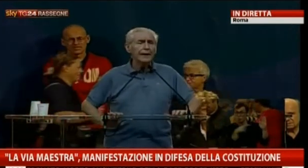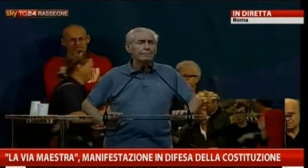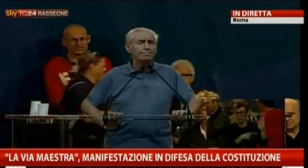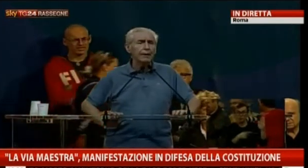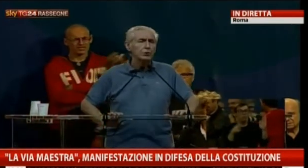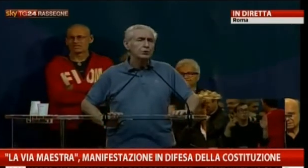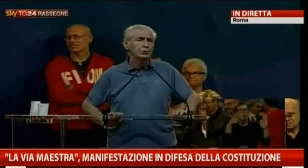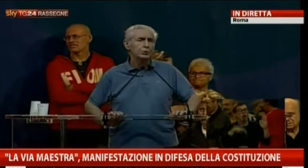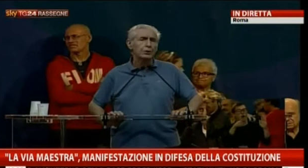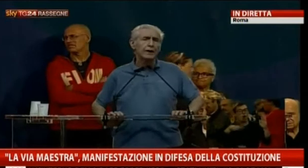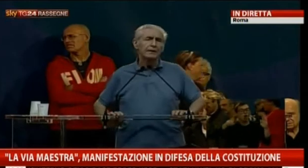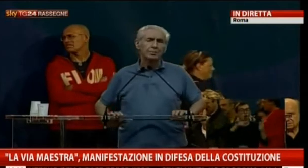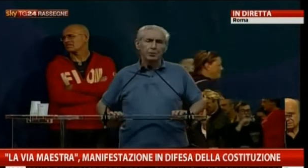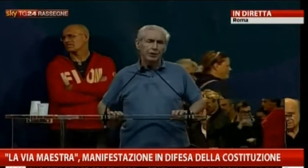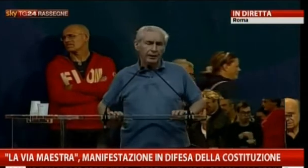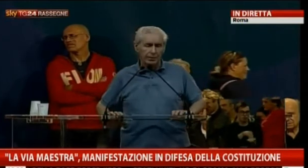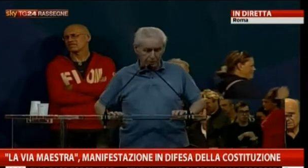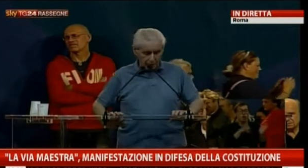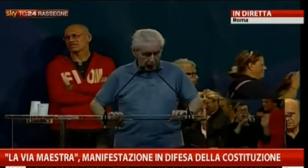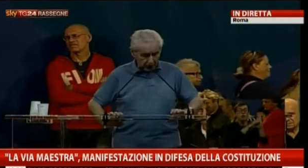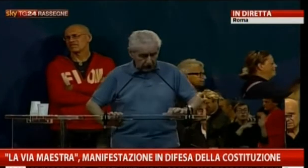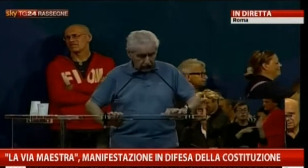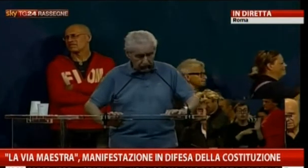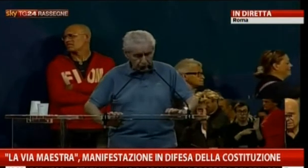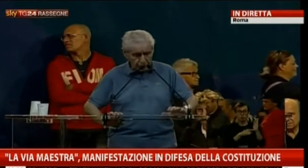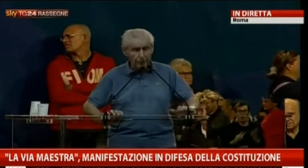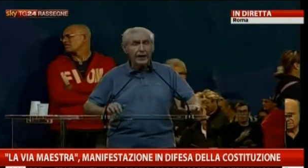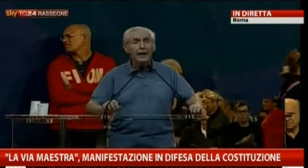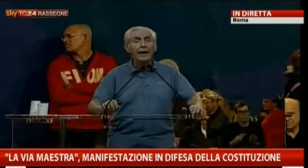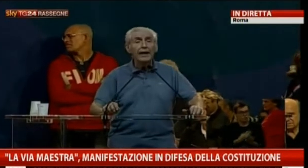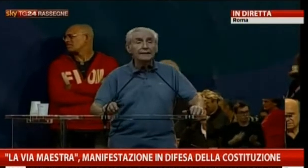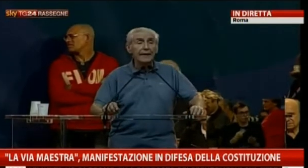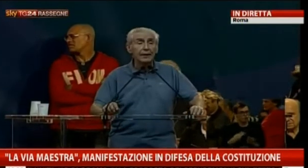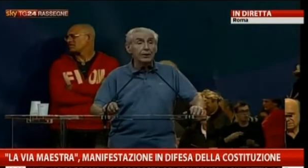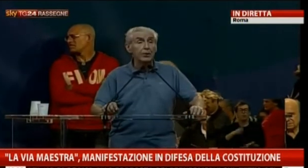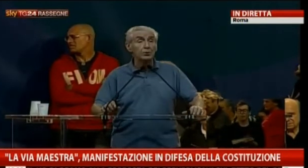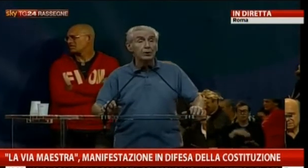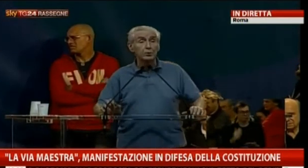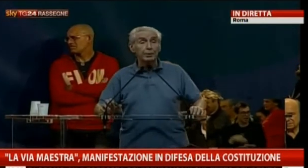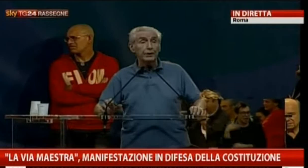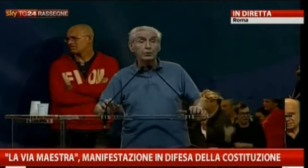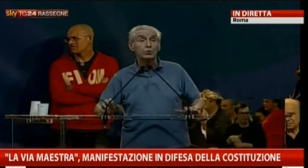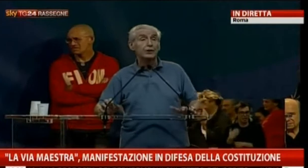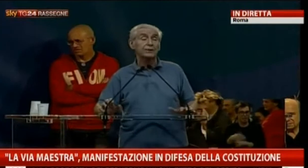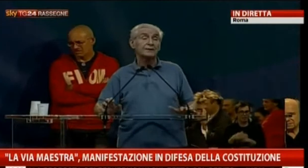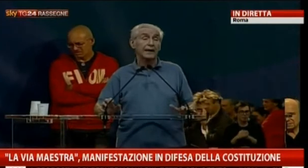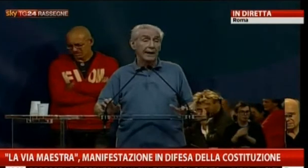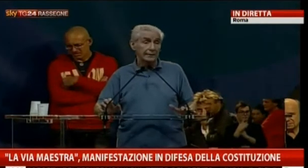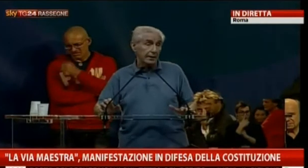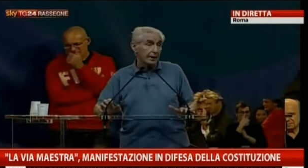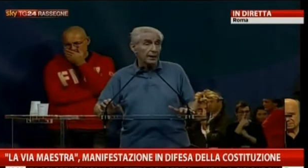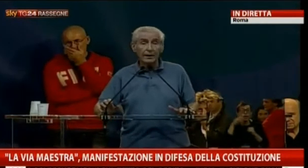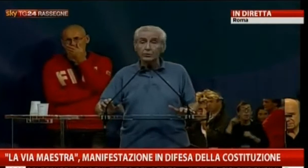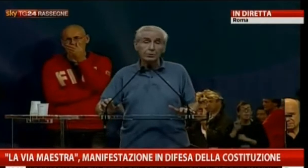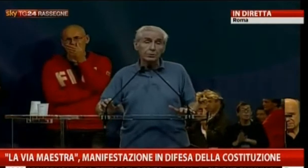perché la Costituzione è un grande progetto. La Costituzione è stata però in questo periodo